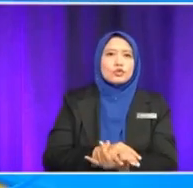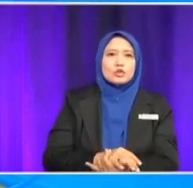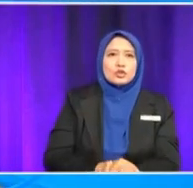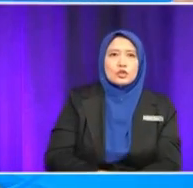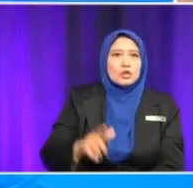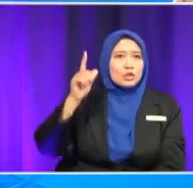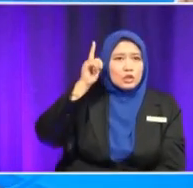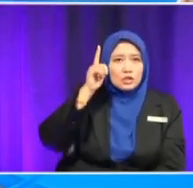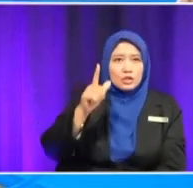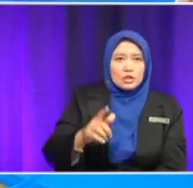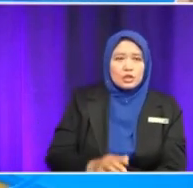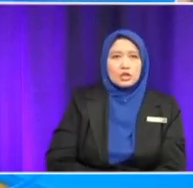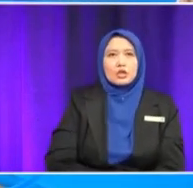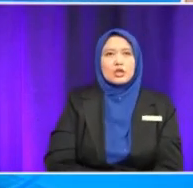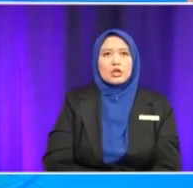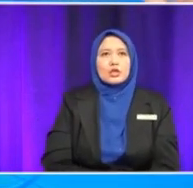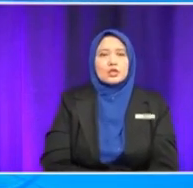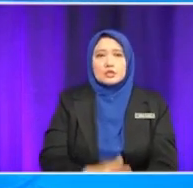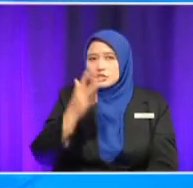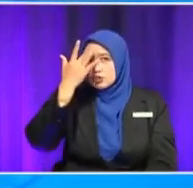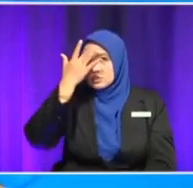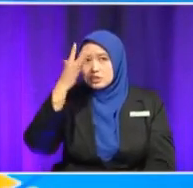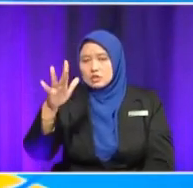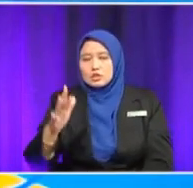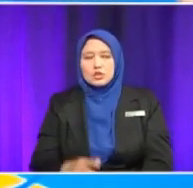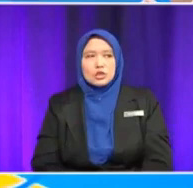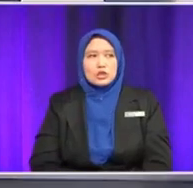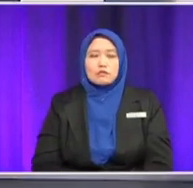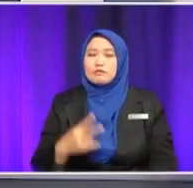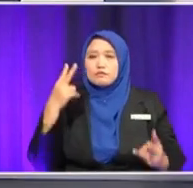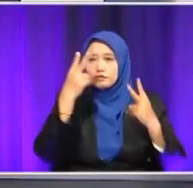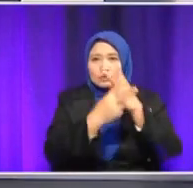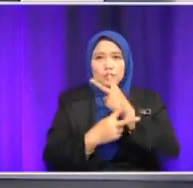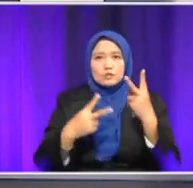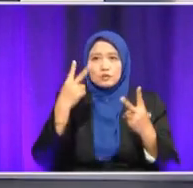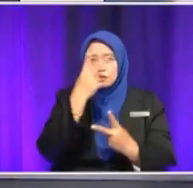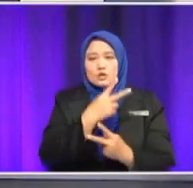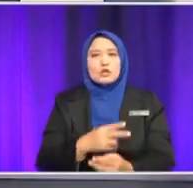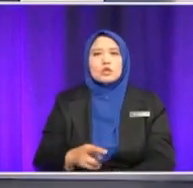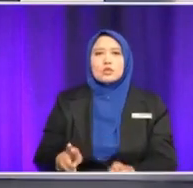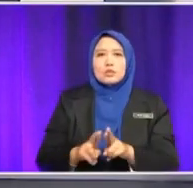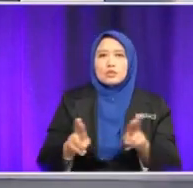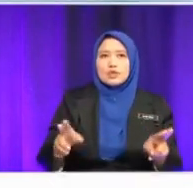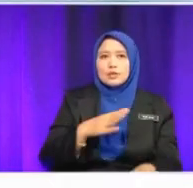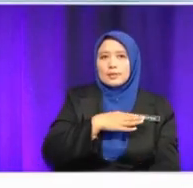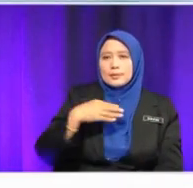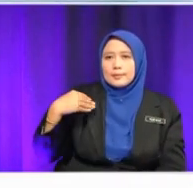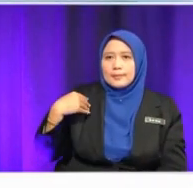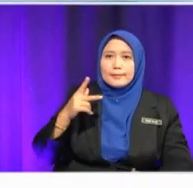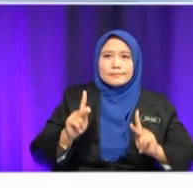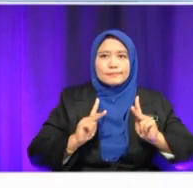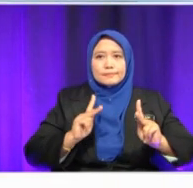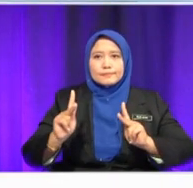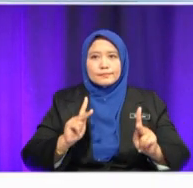kecerdasan yang paling penting adalah viewer ruang dan juga kines detik